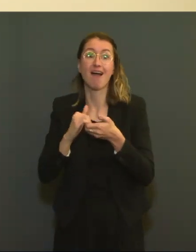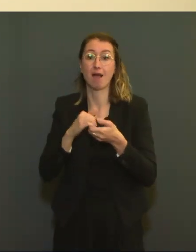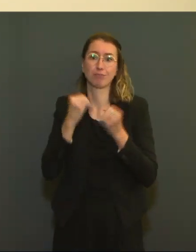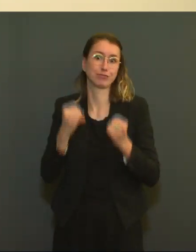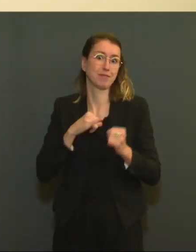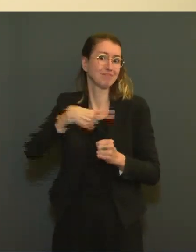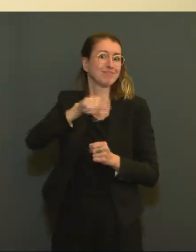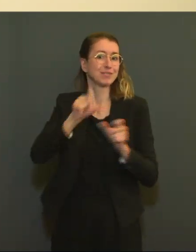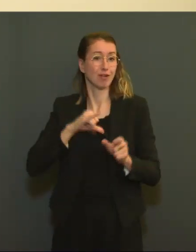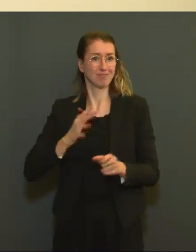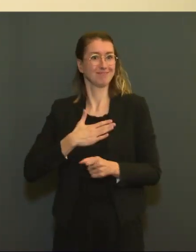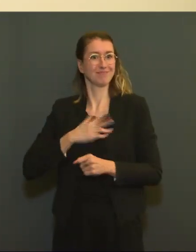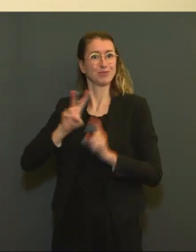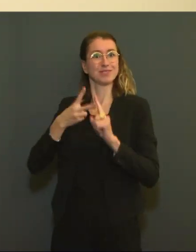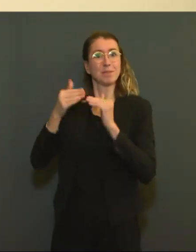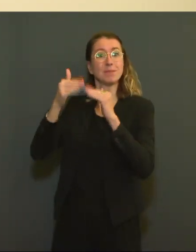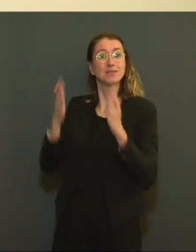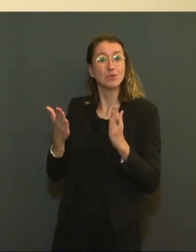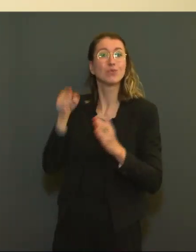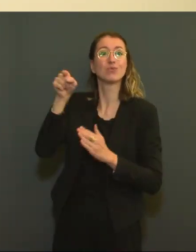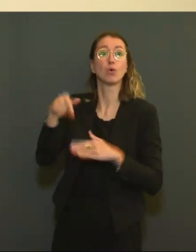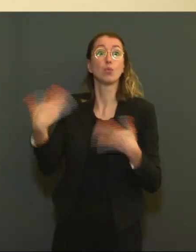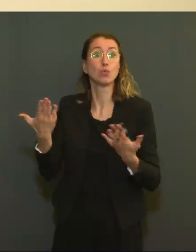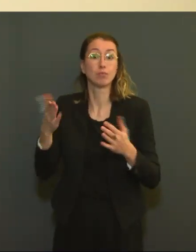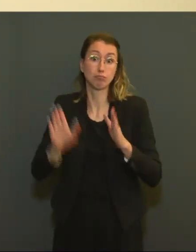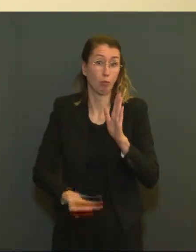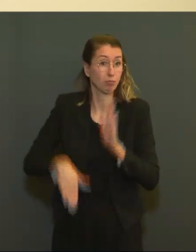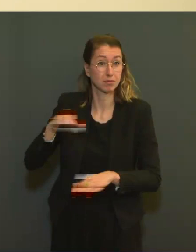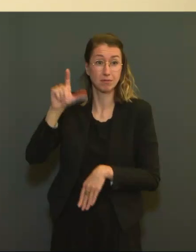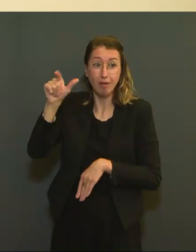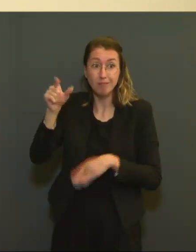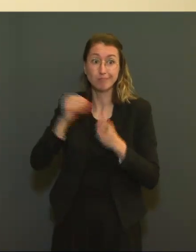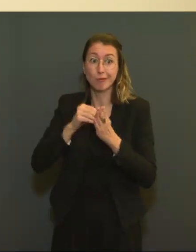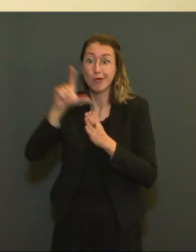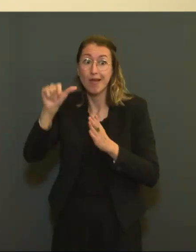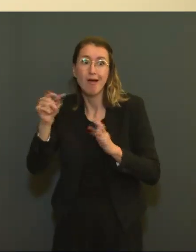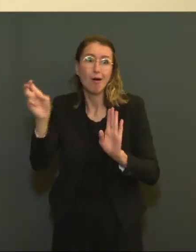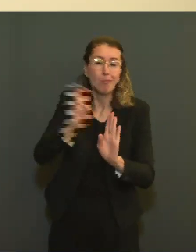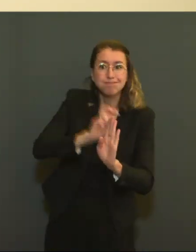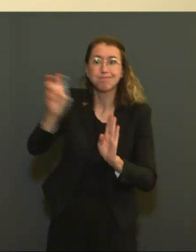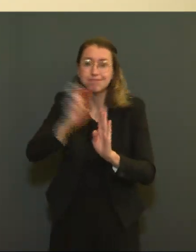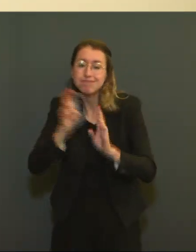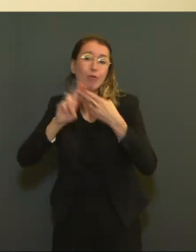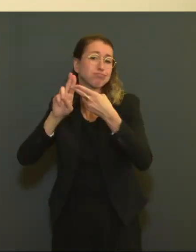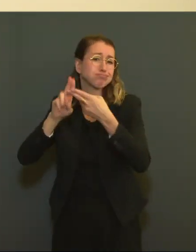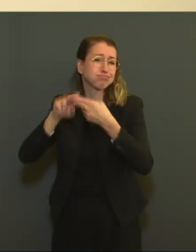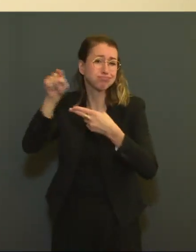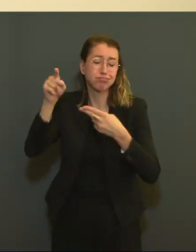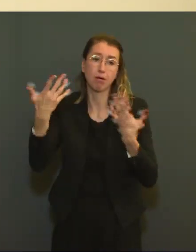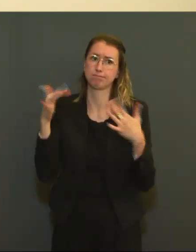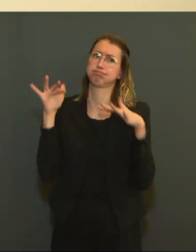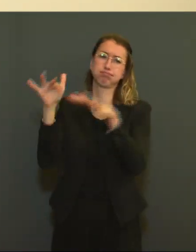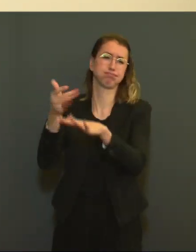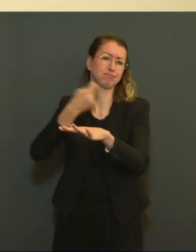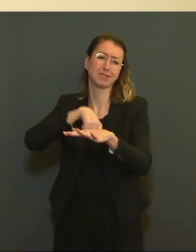retournent dans le pays natal de leurs parents. Et donc c'est quelque chose de particulièrement désagréable et difficile pour une